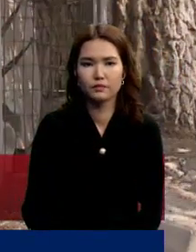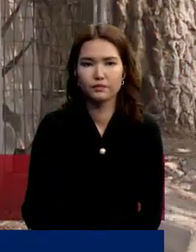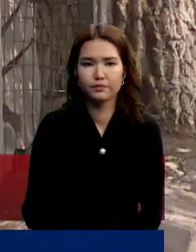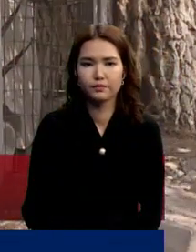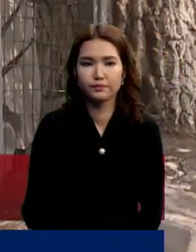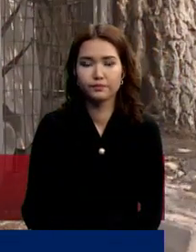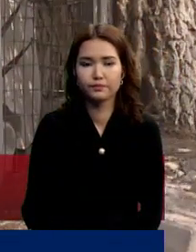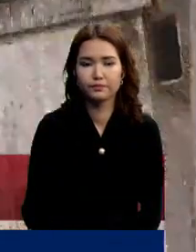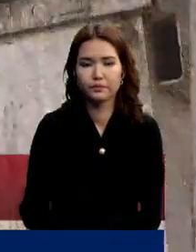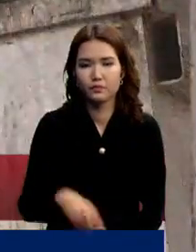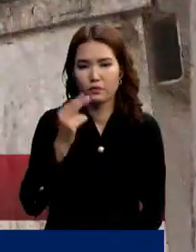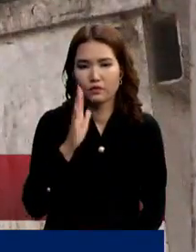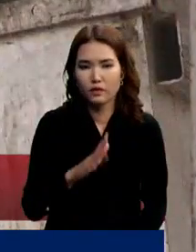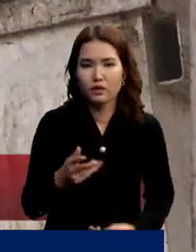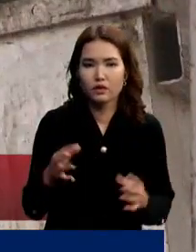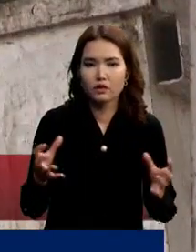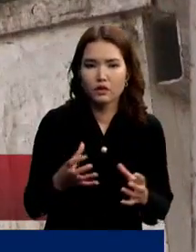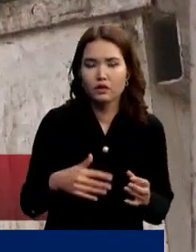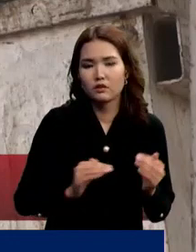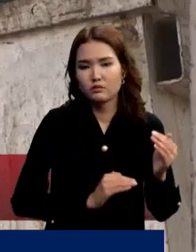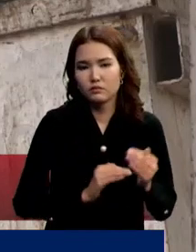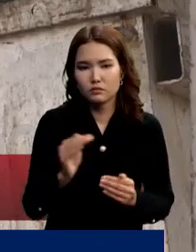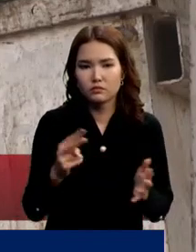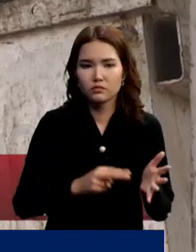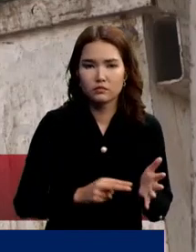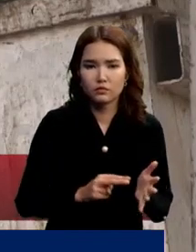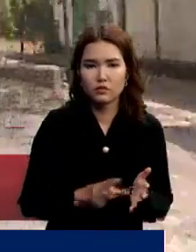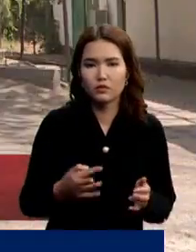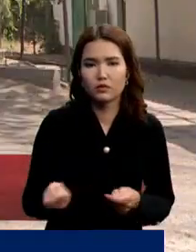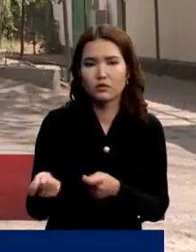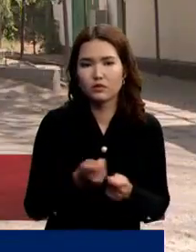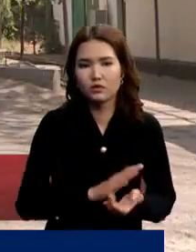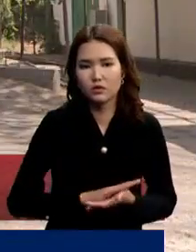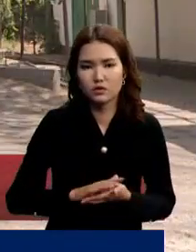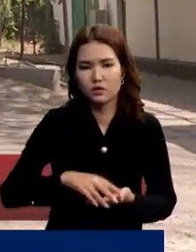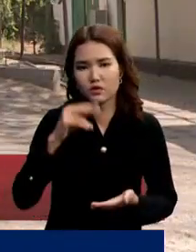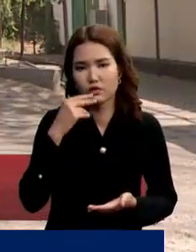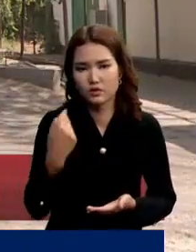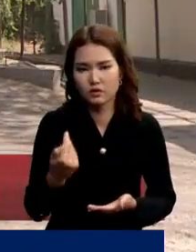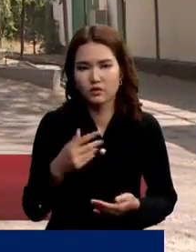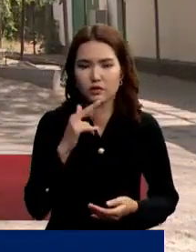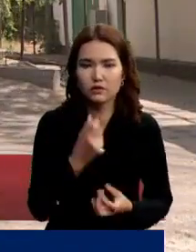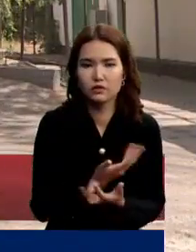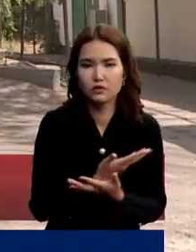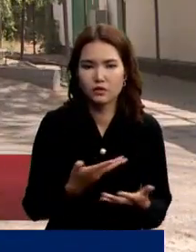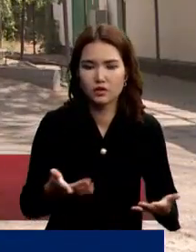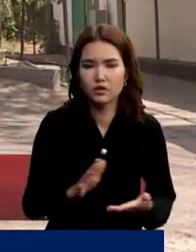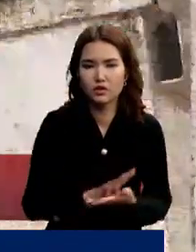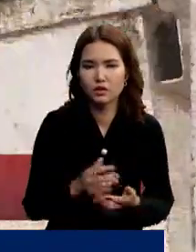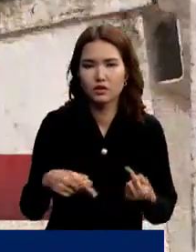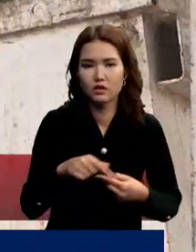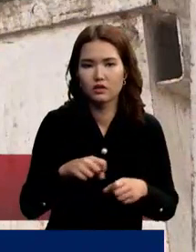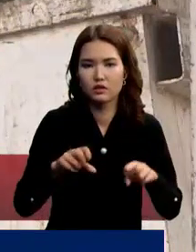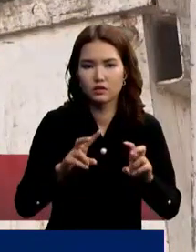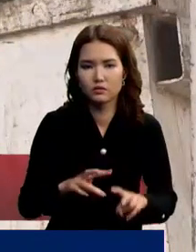Следы мусорного коллапса в Шымкенте устраняют до сих пор. И если центральные улицы города избавили от мешков с отходами, то в спальных районах жители еще с нетерпением